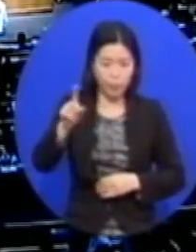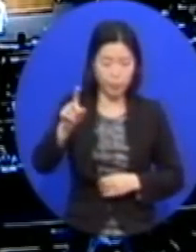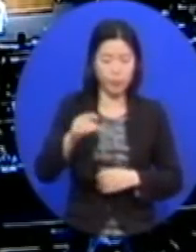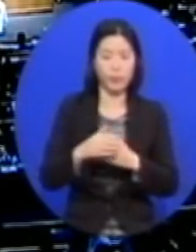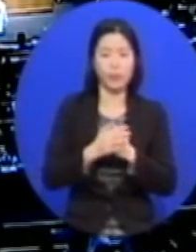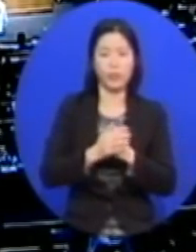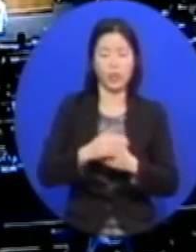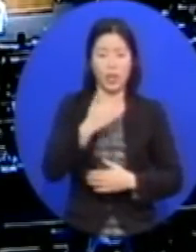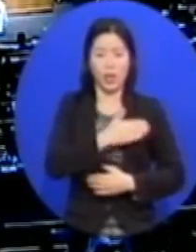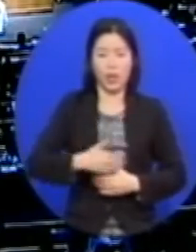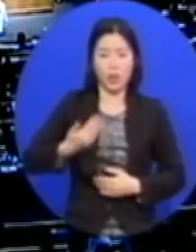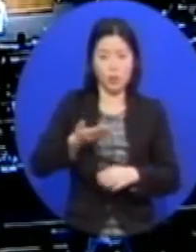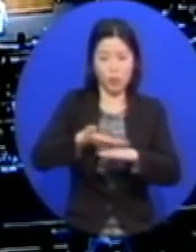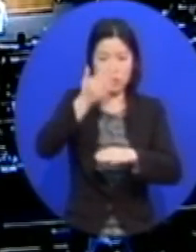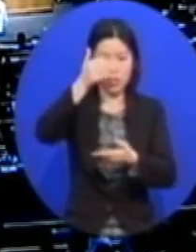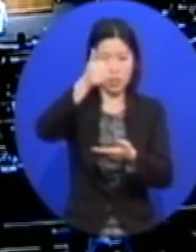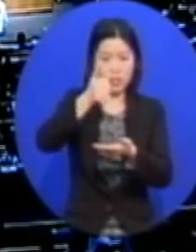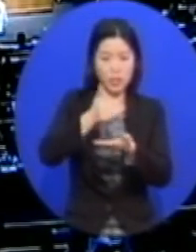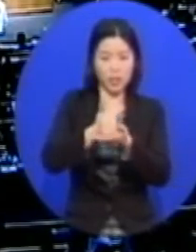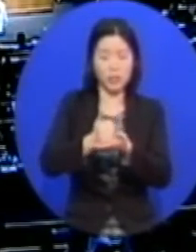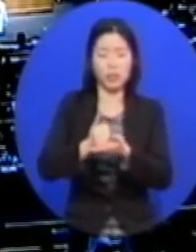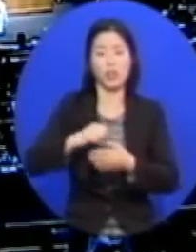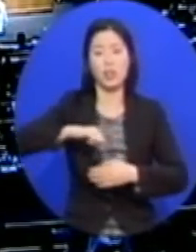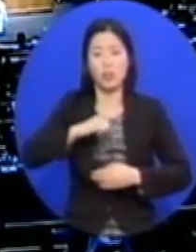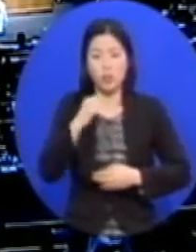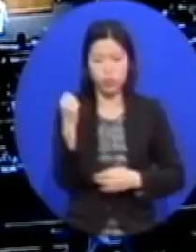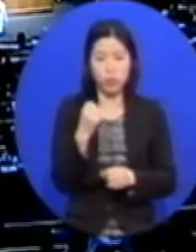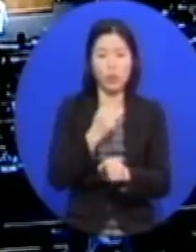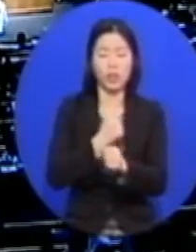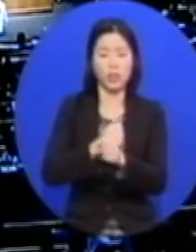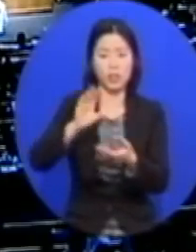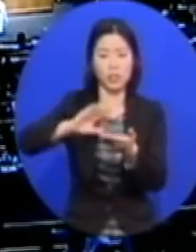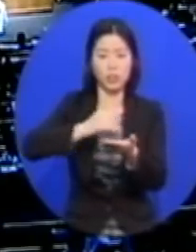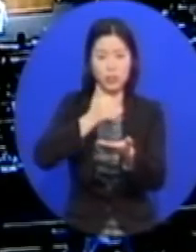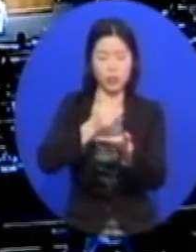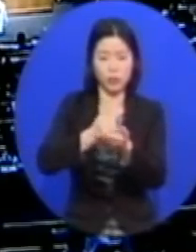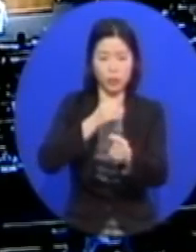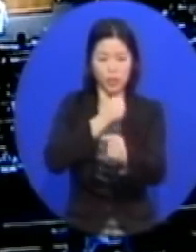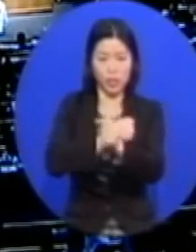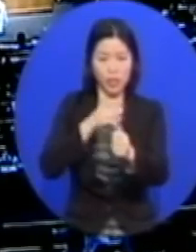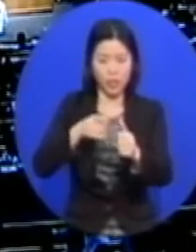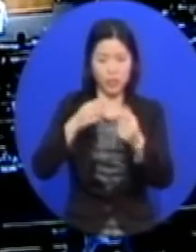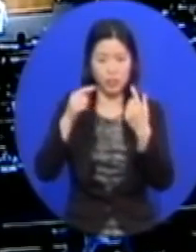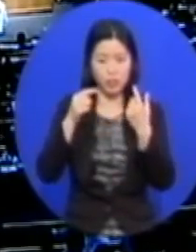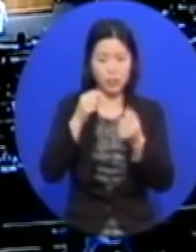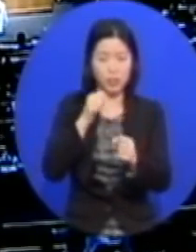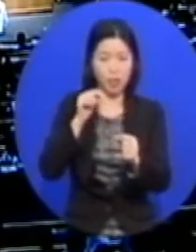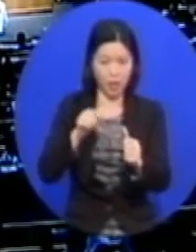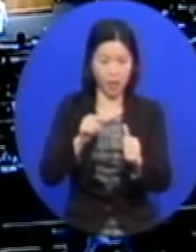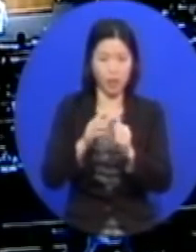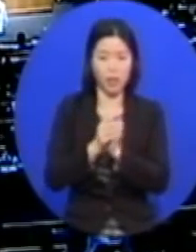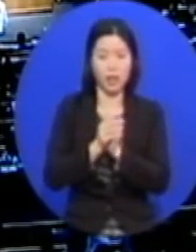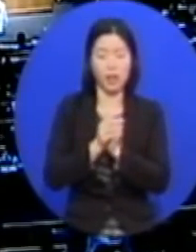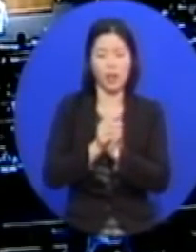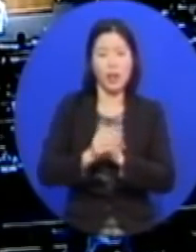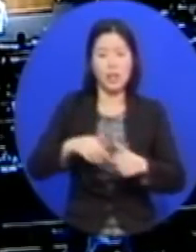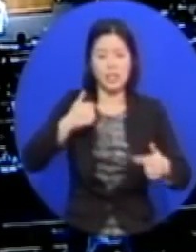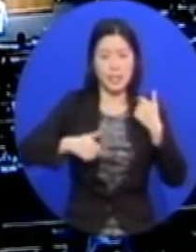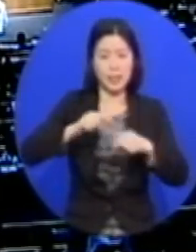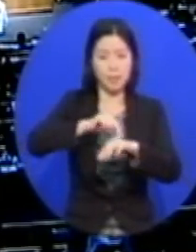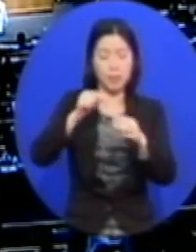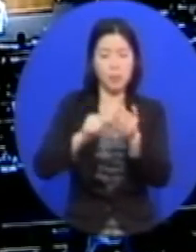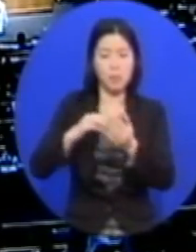절에 육체의 상전 에게 순종하기를 그리스도께 하듯 하라 7절에 보면 기쁜 마음으로